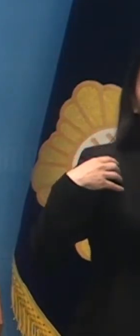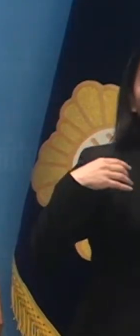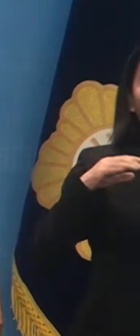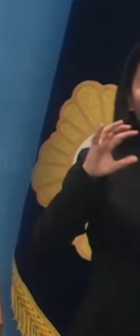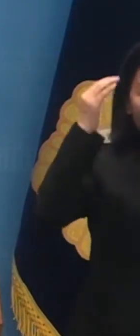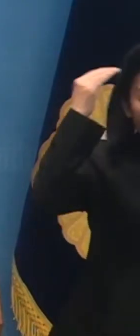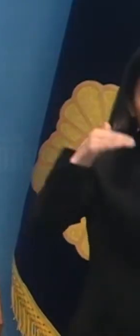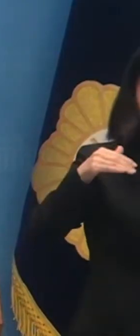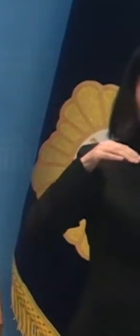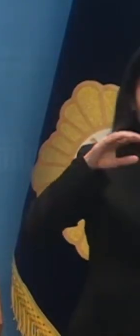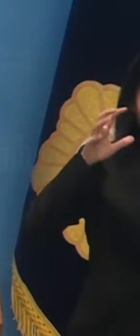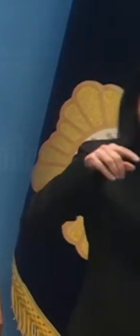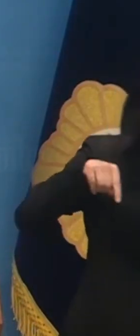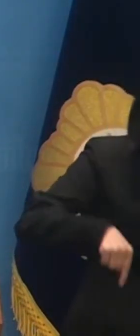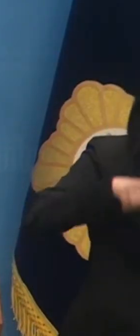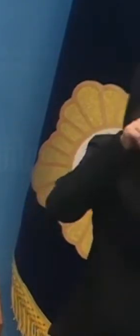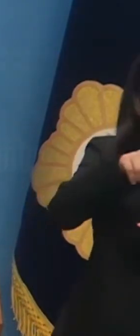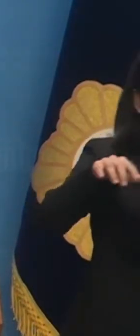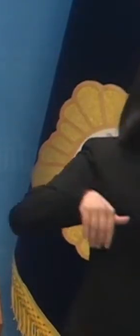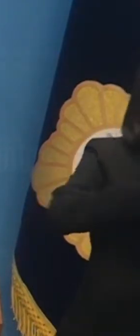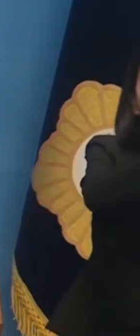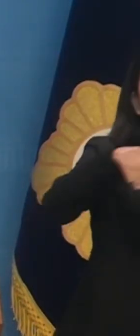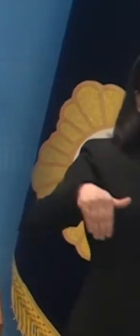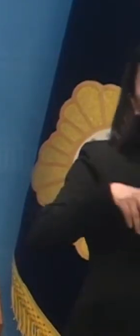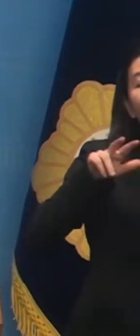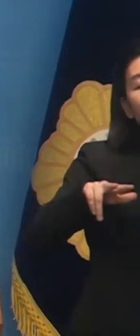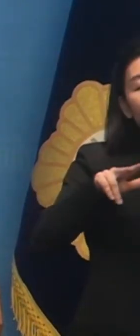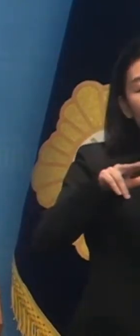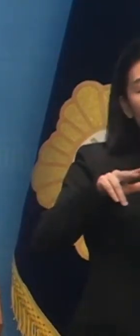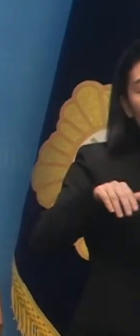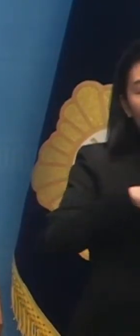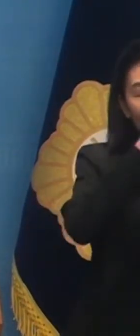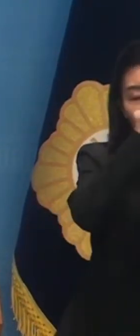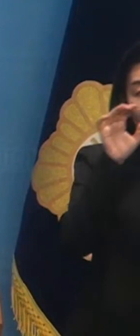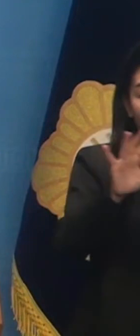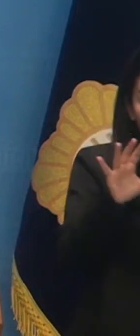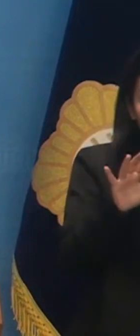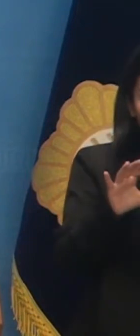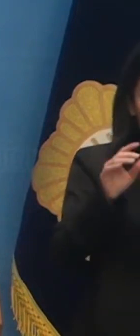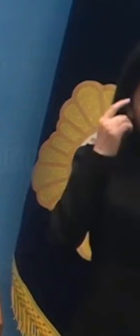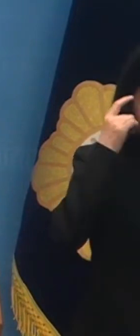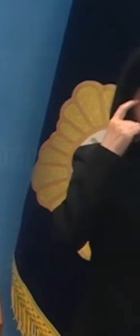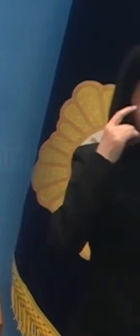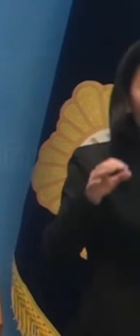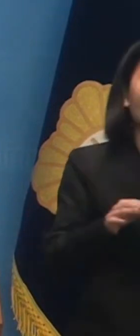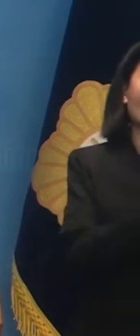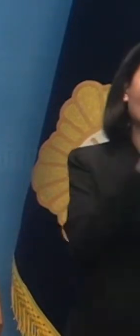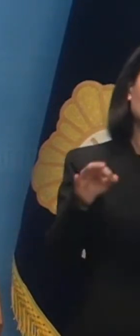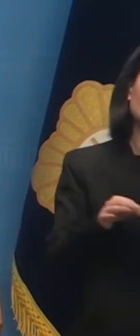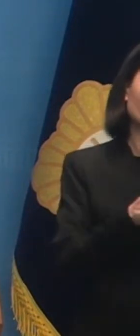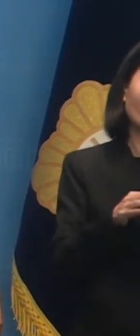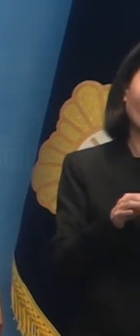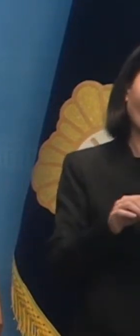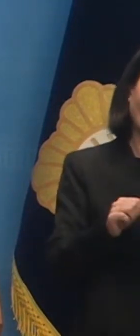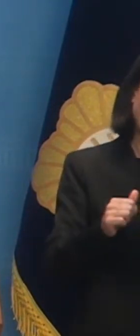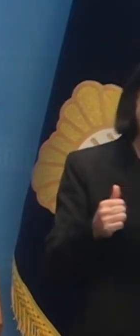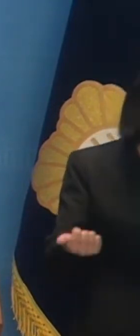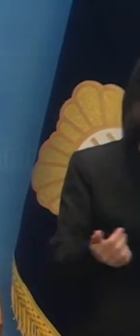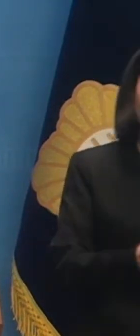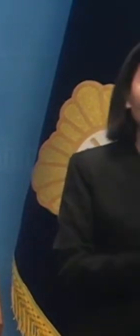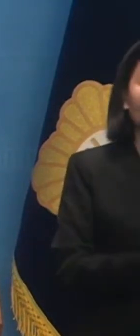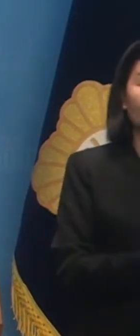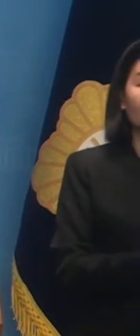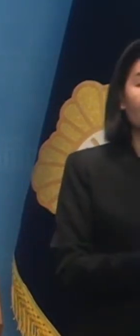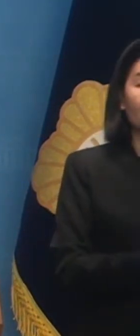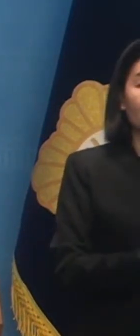자축의 시간을 허락하지 않을 정도로 혹독합니다. 특히 경제가 가장 어렵습니다. 새